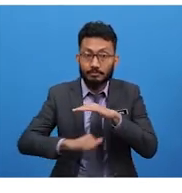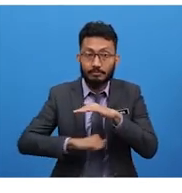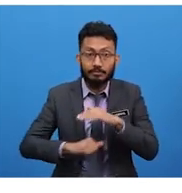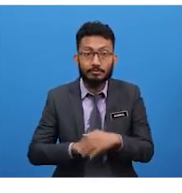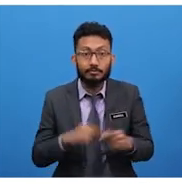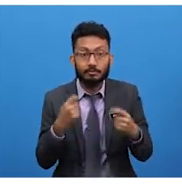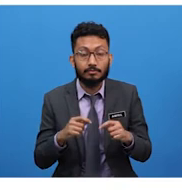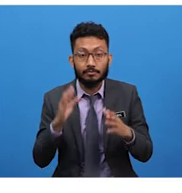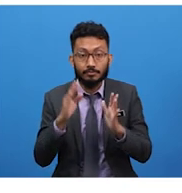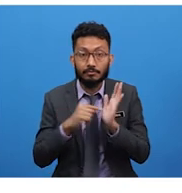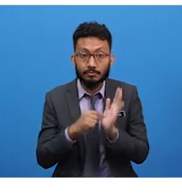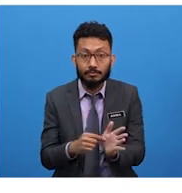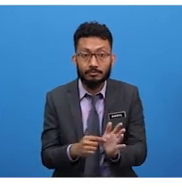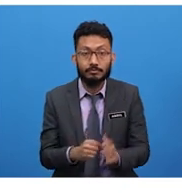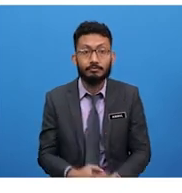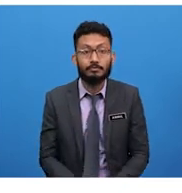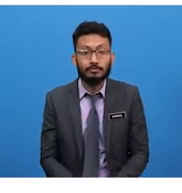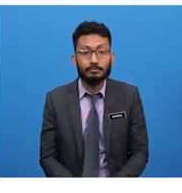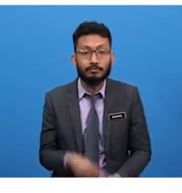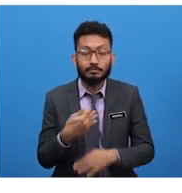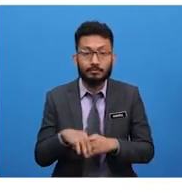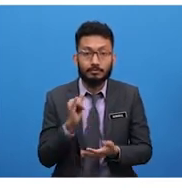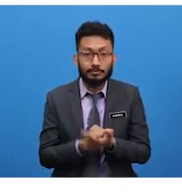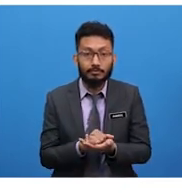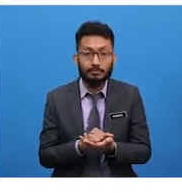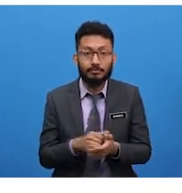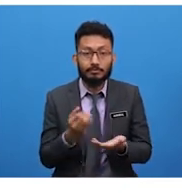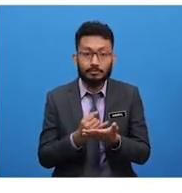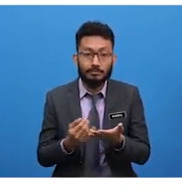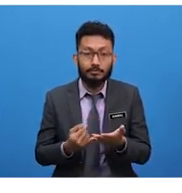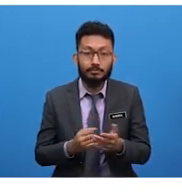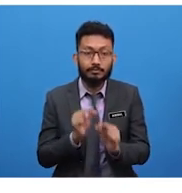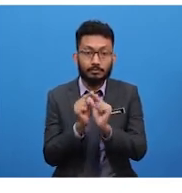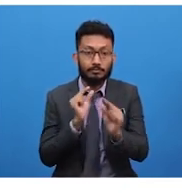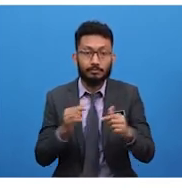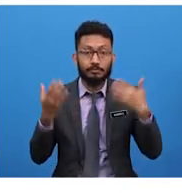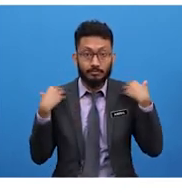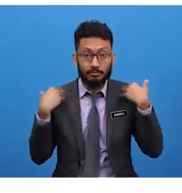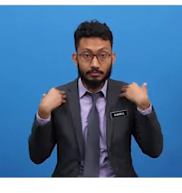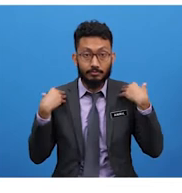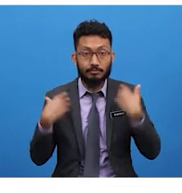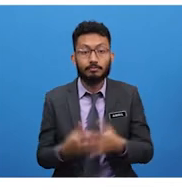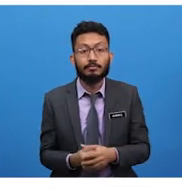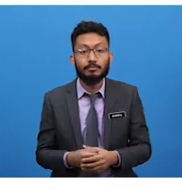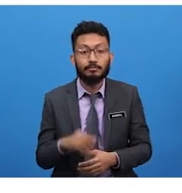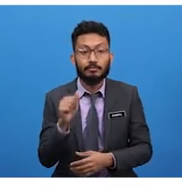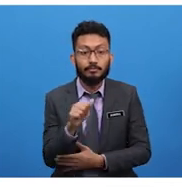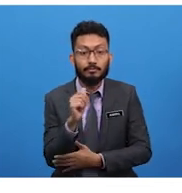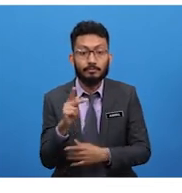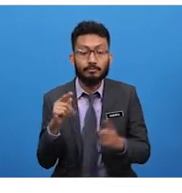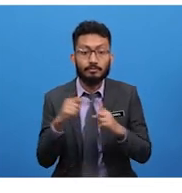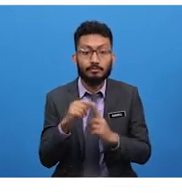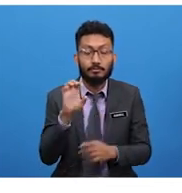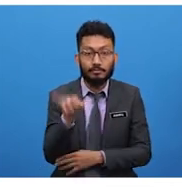cikgu tunjukkan. Kemudian, lukis garis bahu titik A ke titik G. Formula